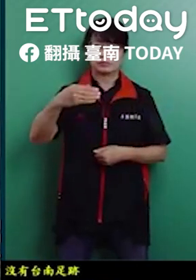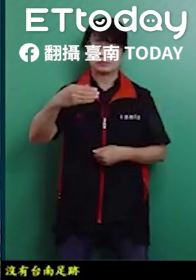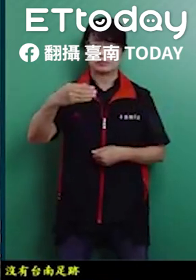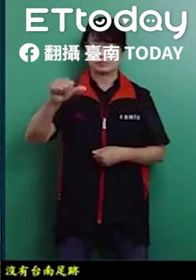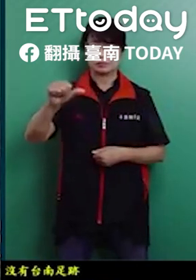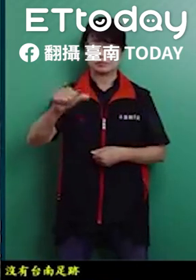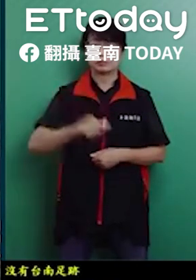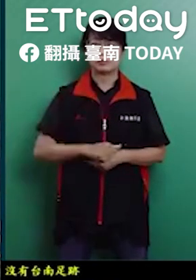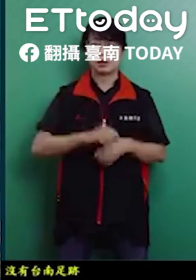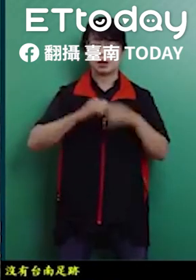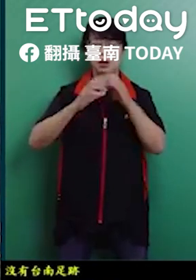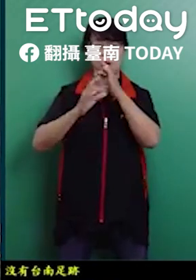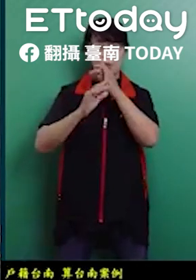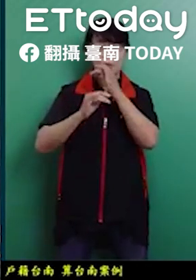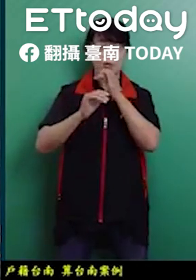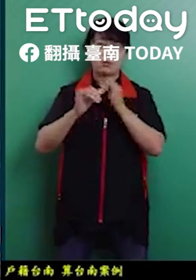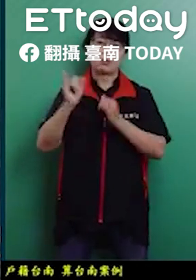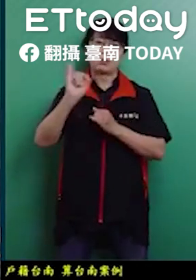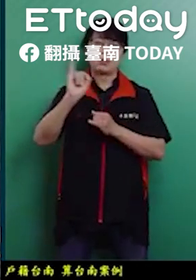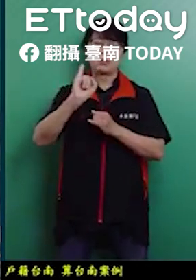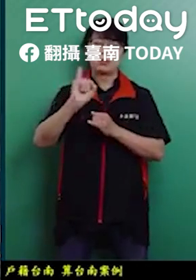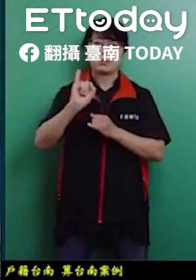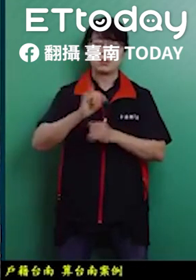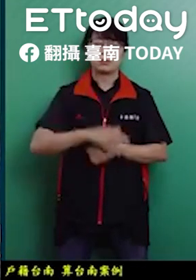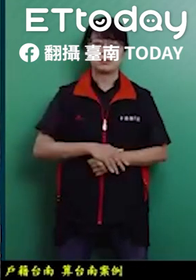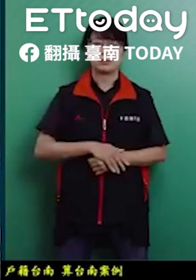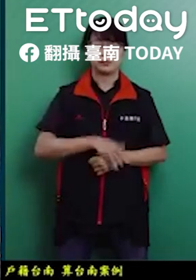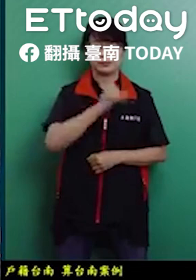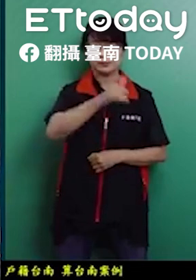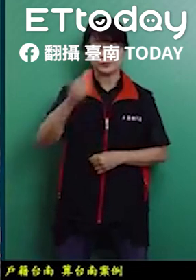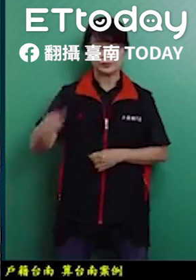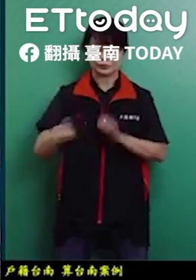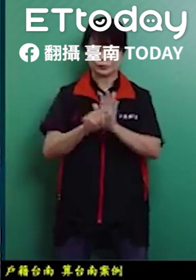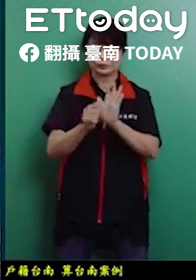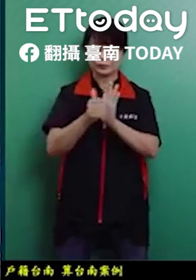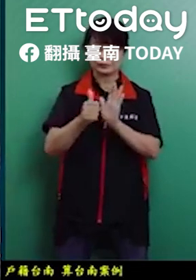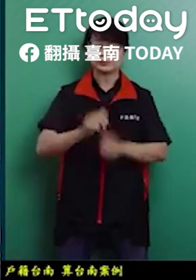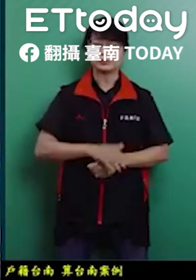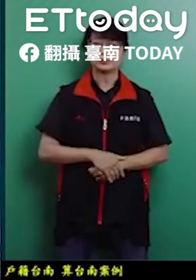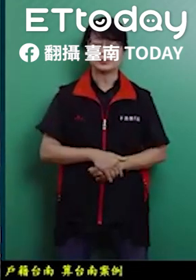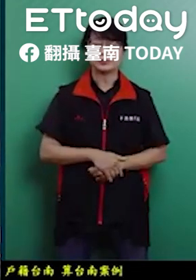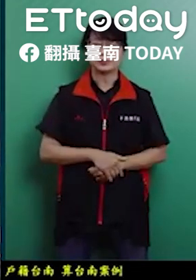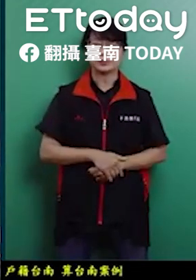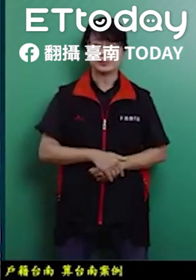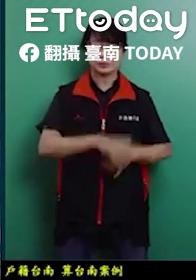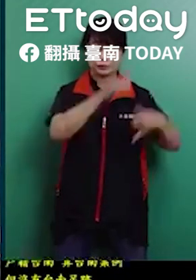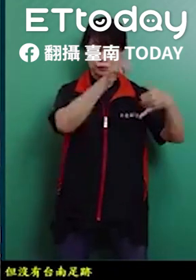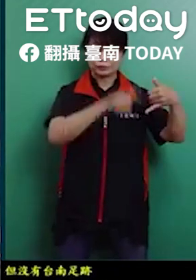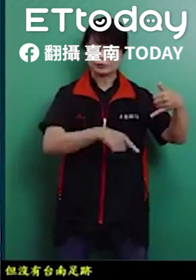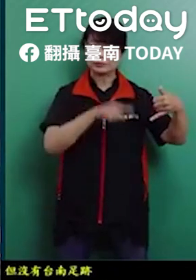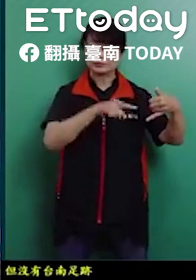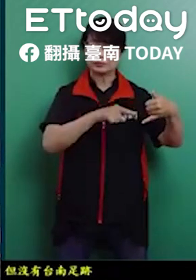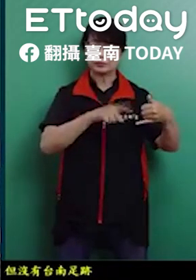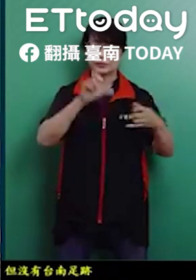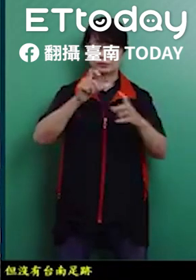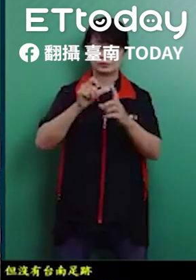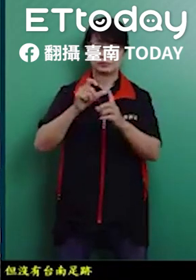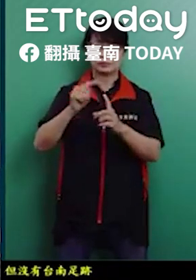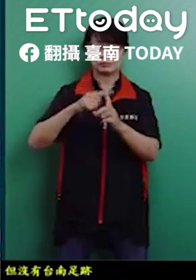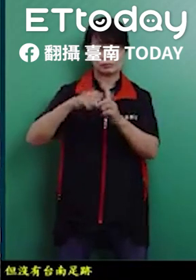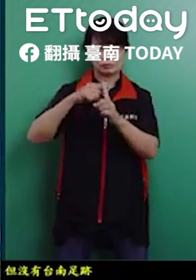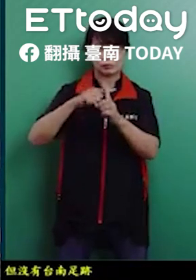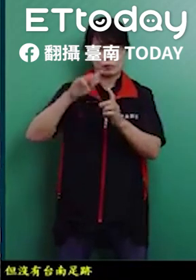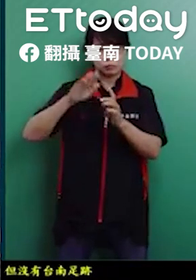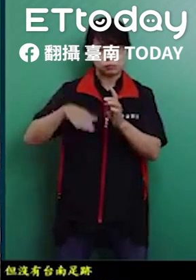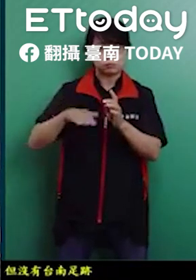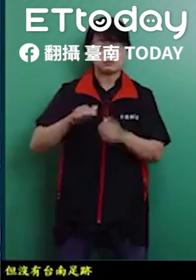师啊，来台南各大场所来表演，然后他本身啊 CT 值很低，他是